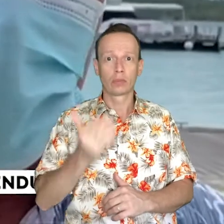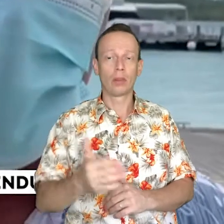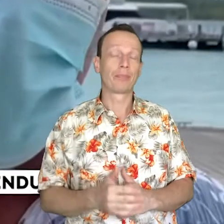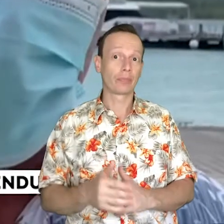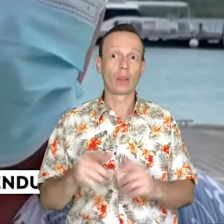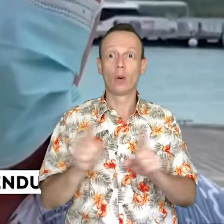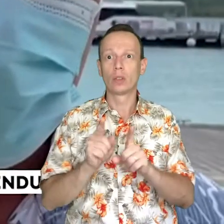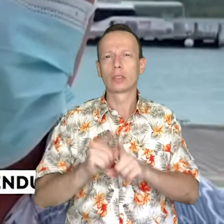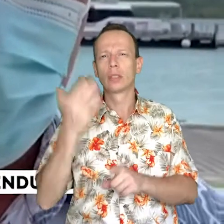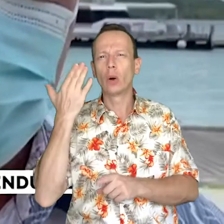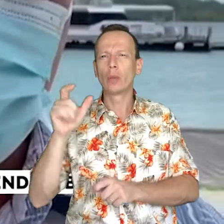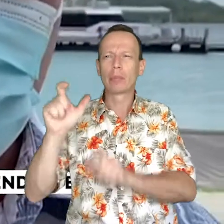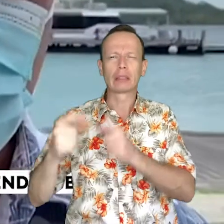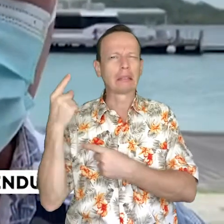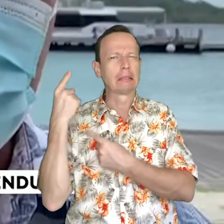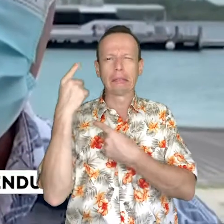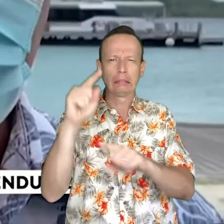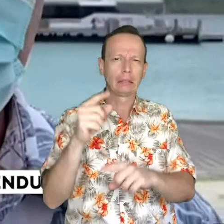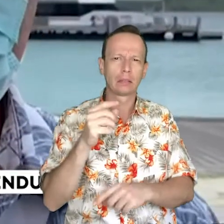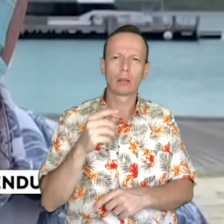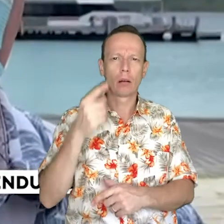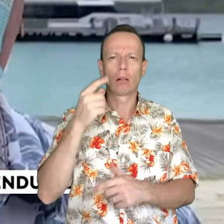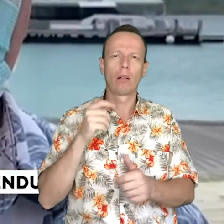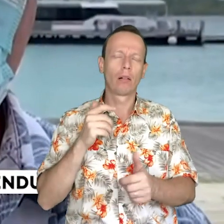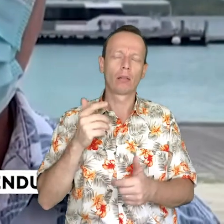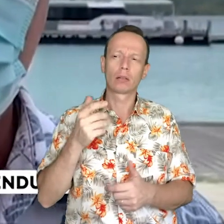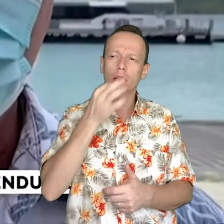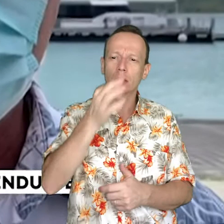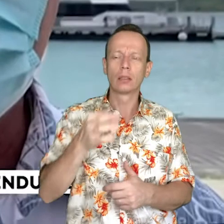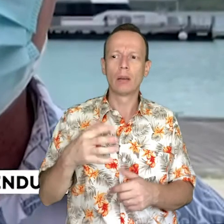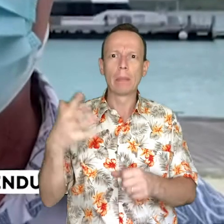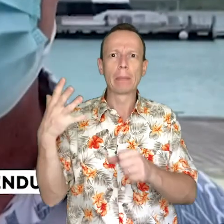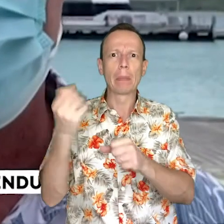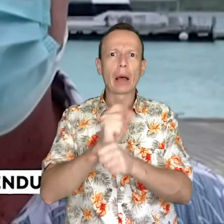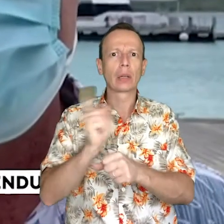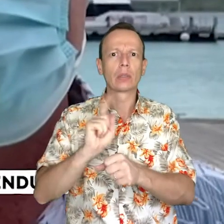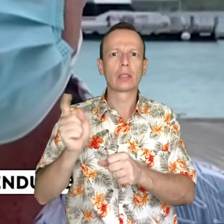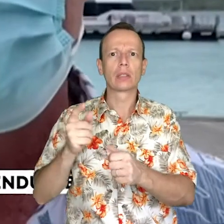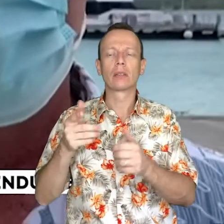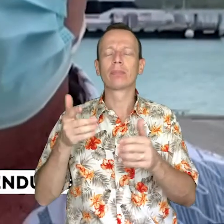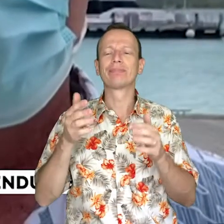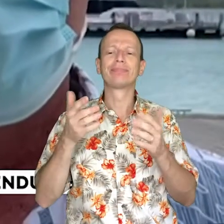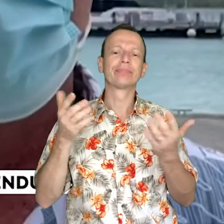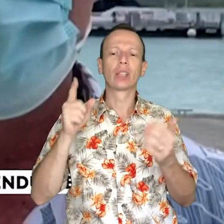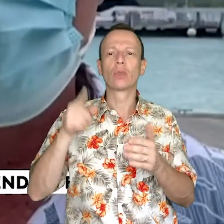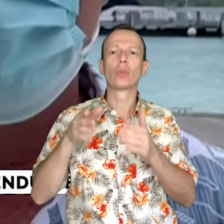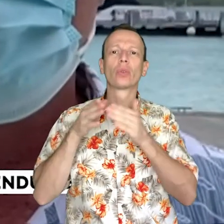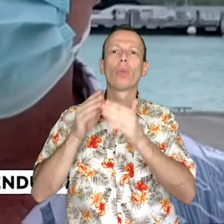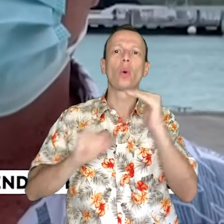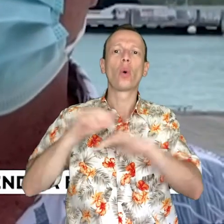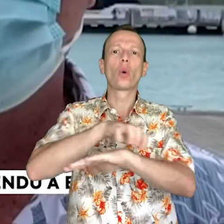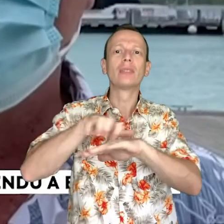départ. Ensuite, nous avons eu pas mal de plaintes des clients qui n'arrivent pas à réaliser leurs